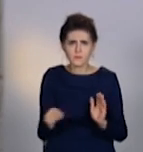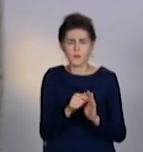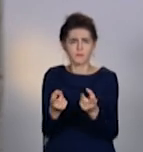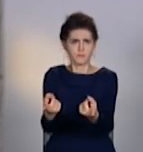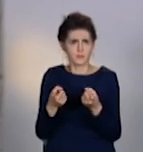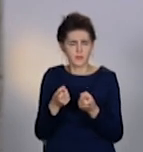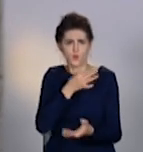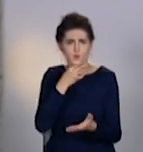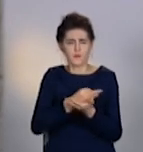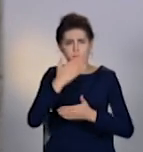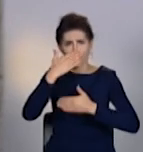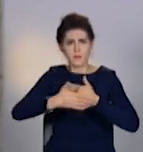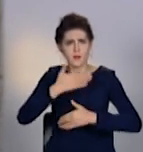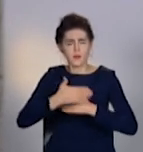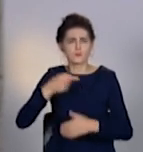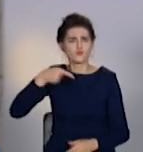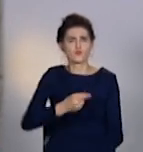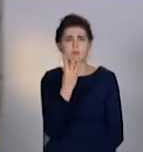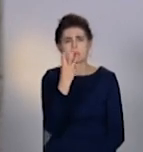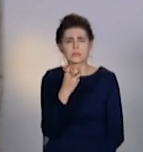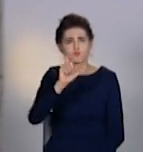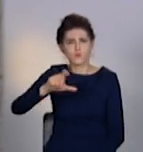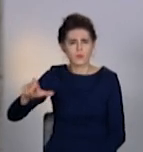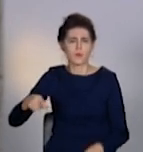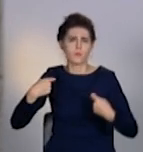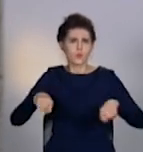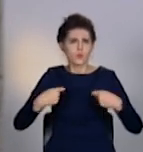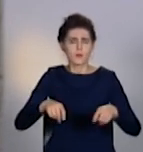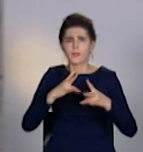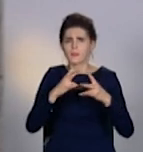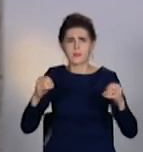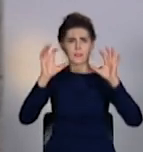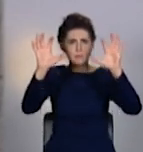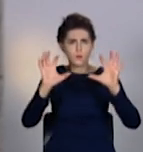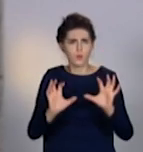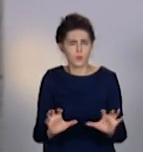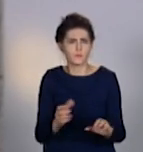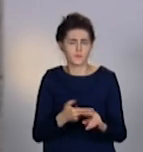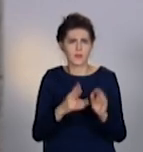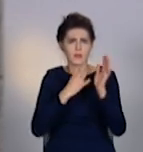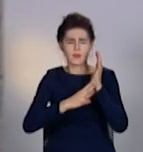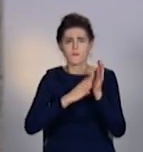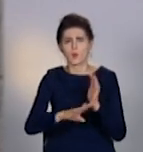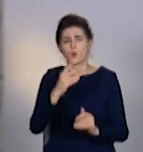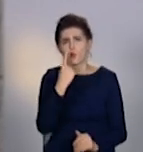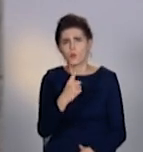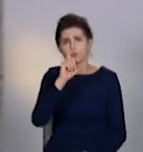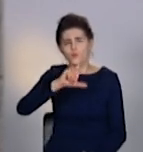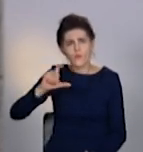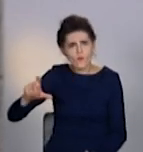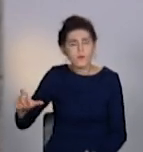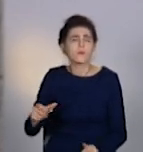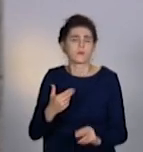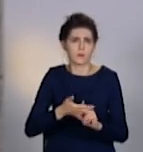майже 1300 осіб за незаконний обіг наркотиків. З них 91 особу – це